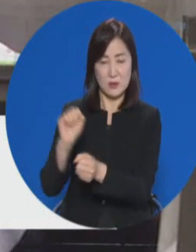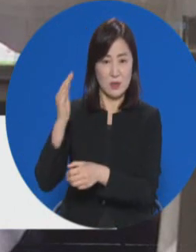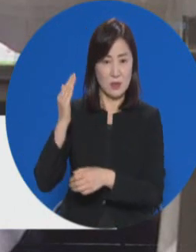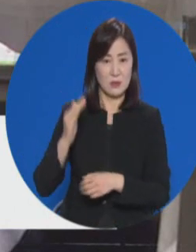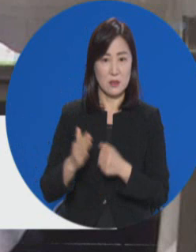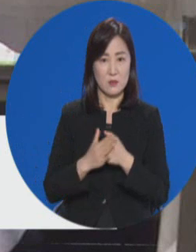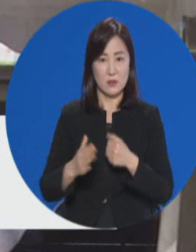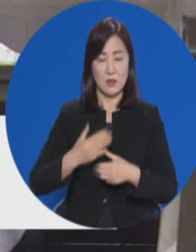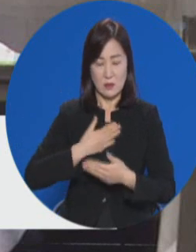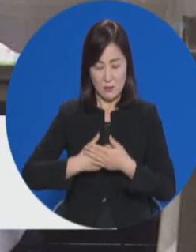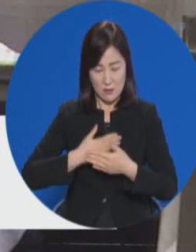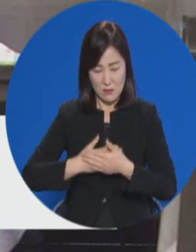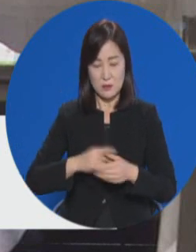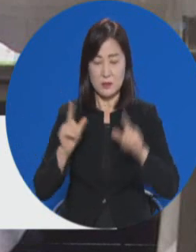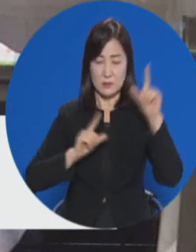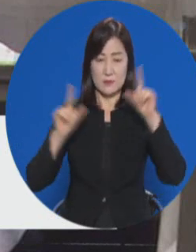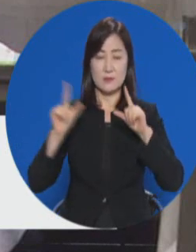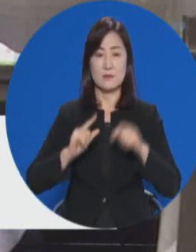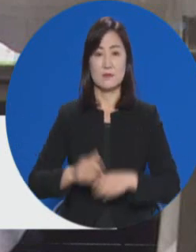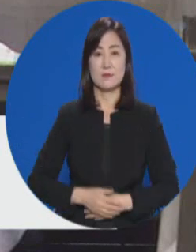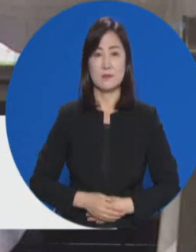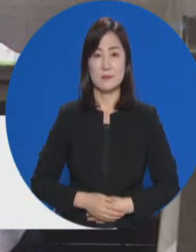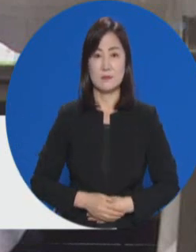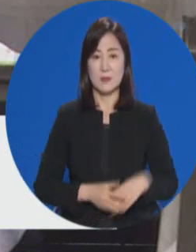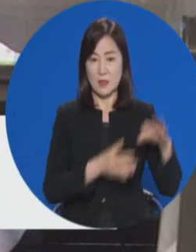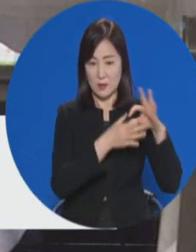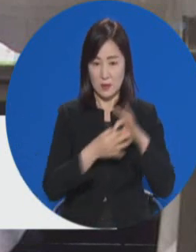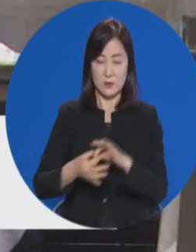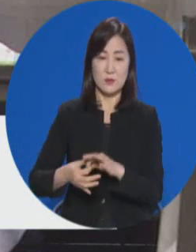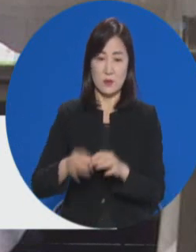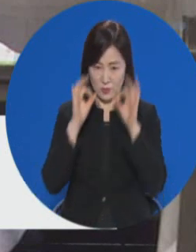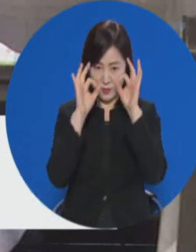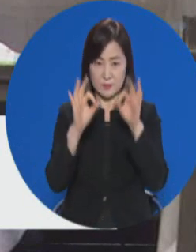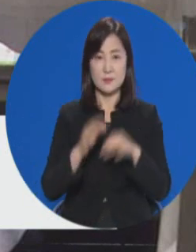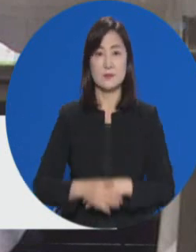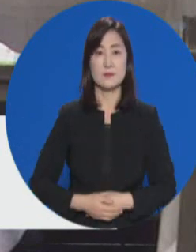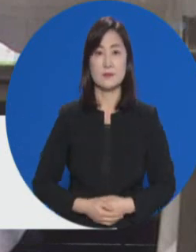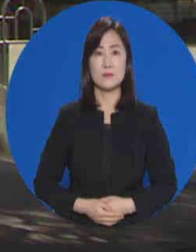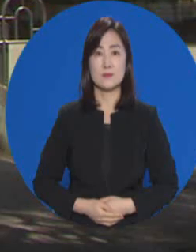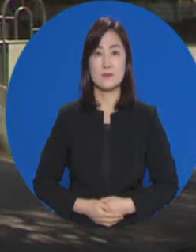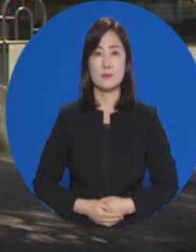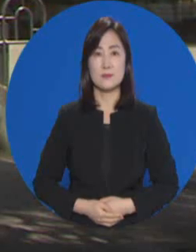더더욱 긴장을 늦출 수가 없는 상황입니다. 계속해서 우종훈 기자입니다.